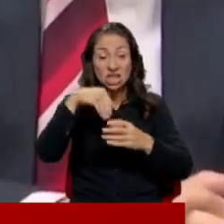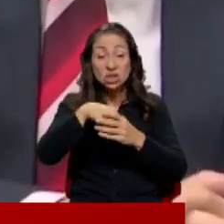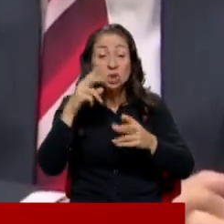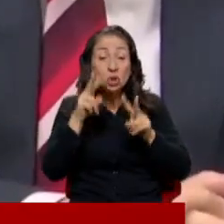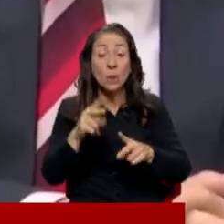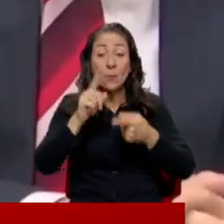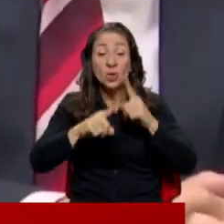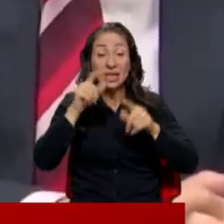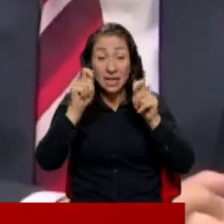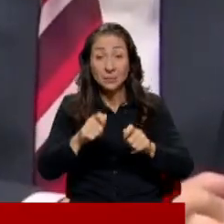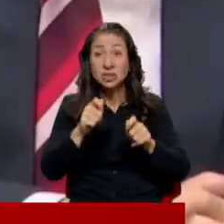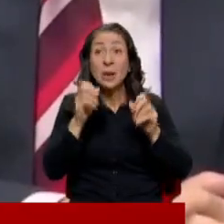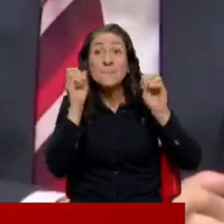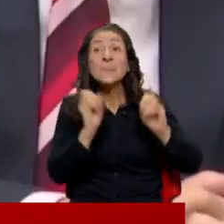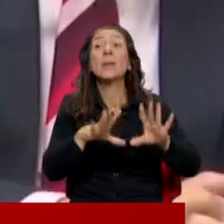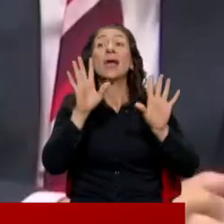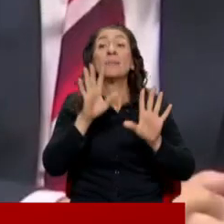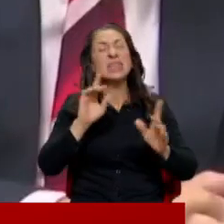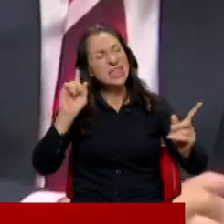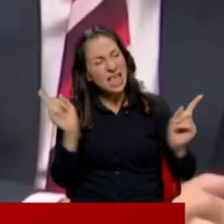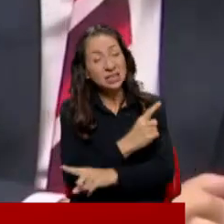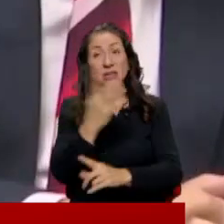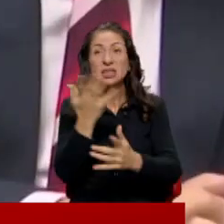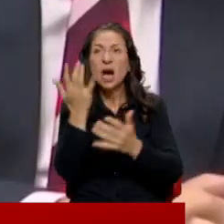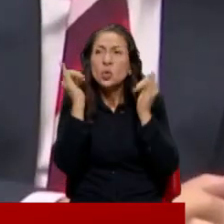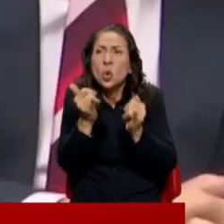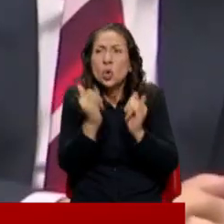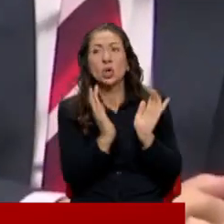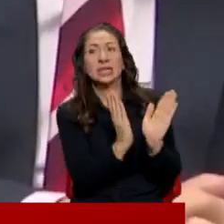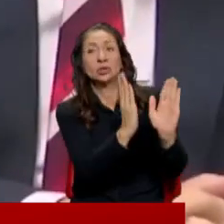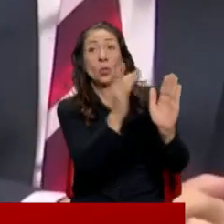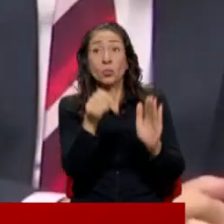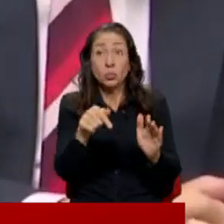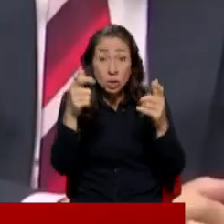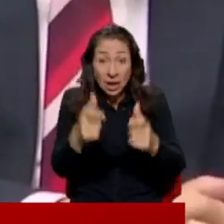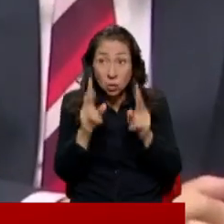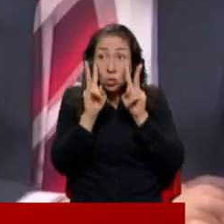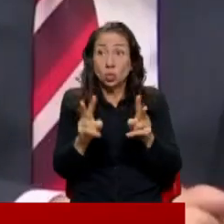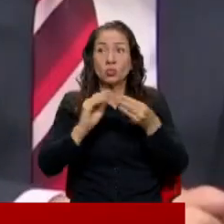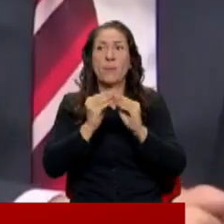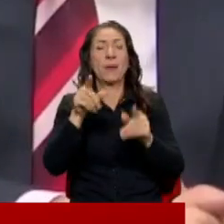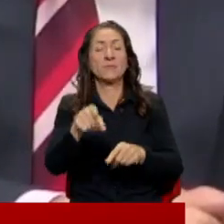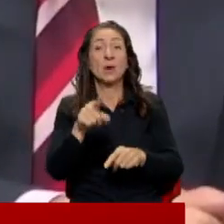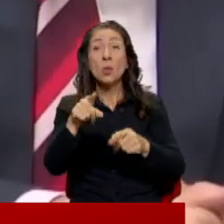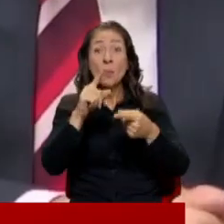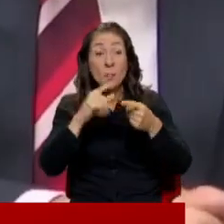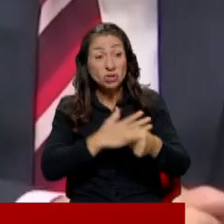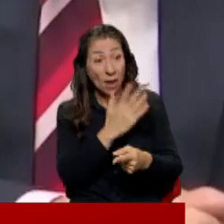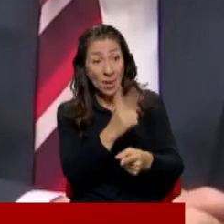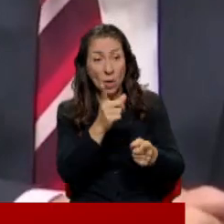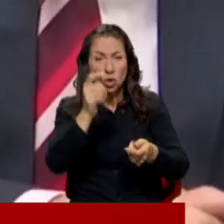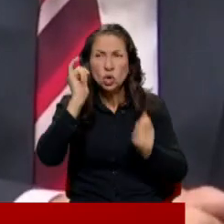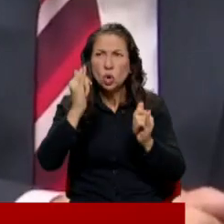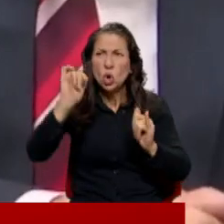biçimini, siyaset yapış biçimini terk etmeyip aksine daha da pervasızlaşıyor olmasıdır bu noktadaki sorun. Bu parti böyle kötü